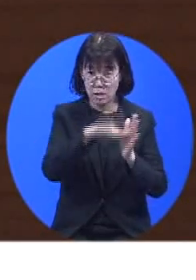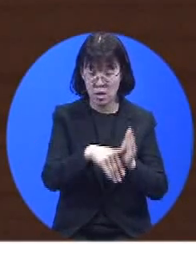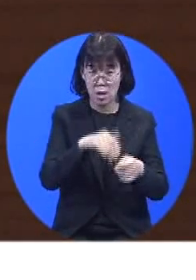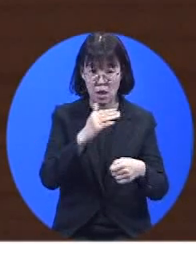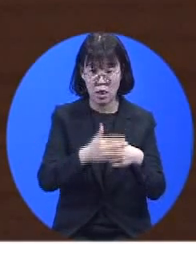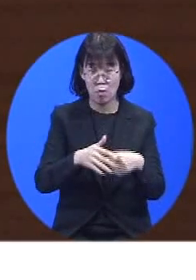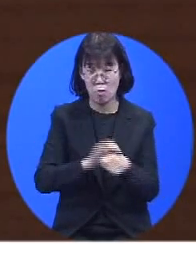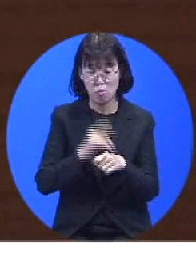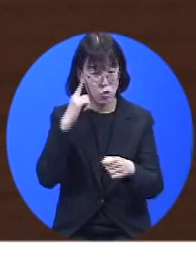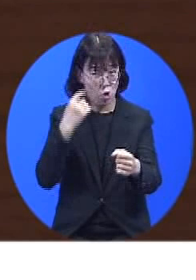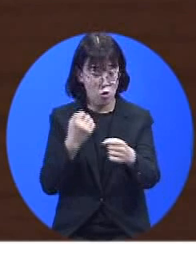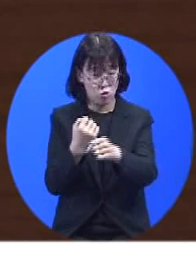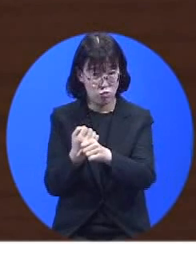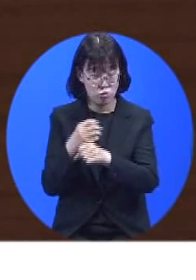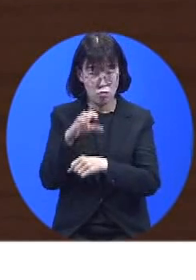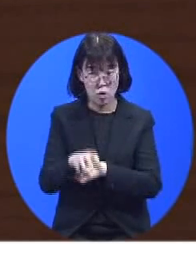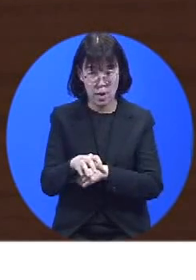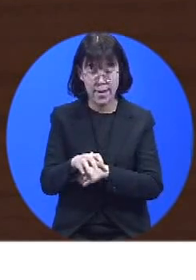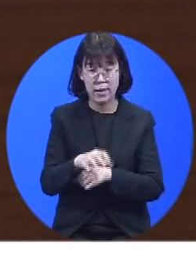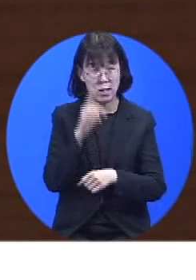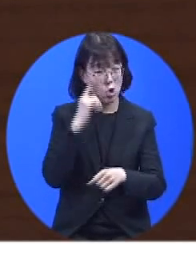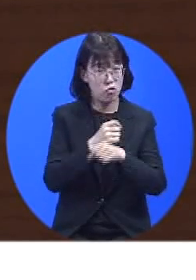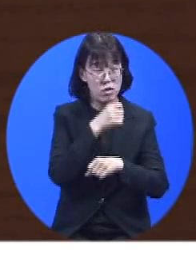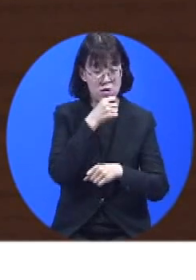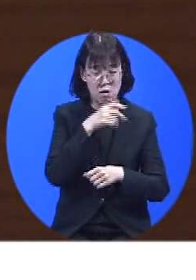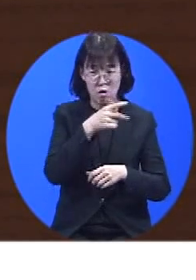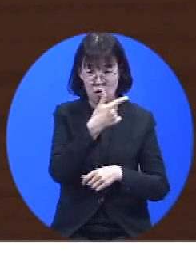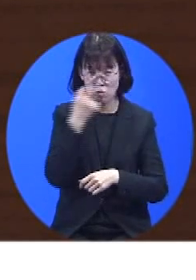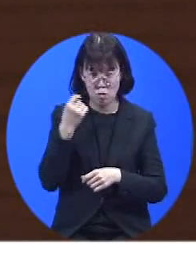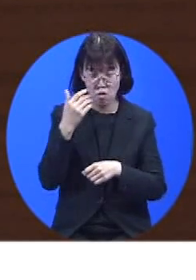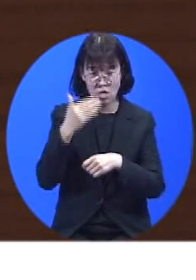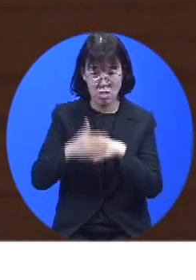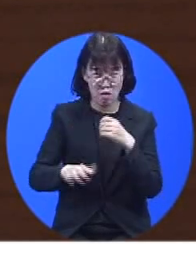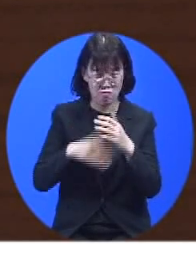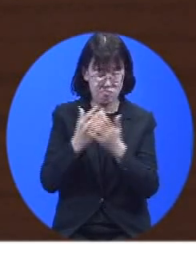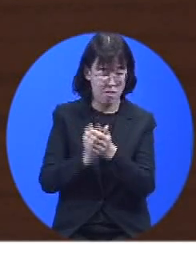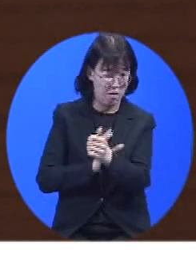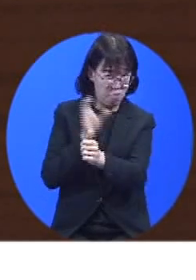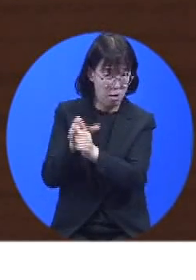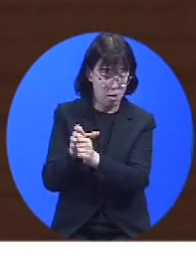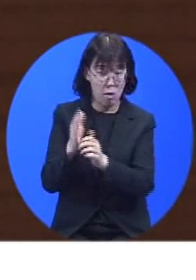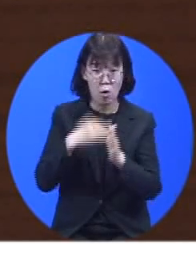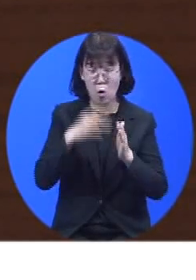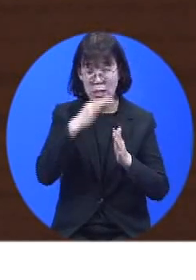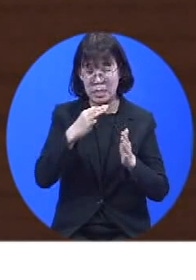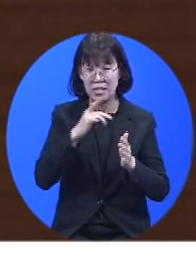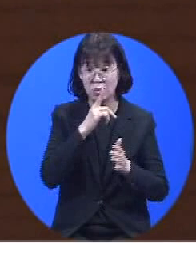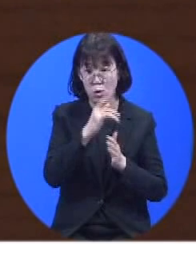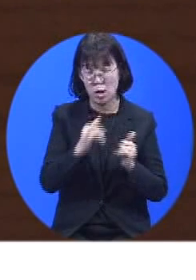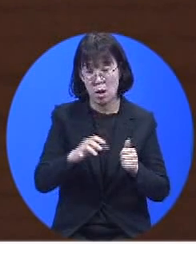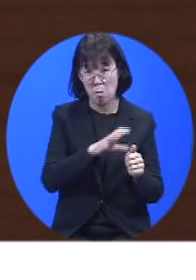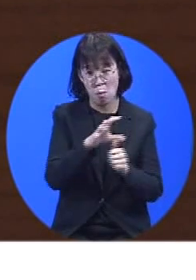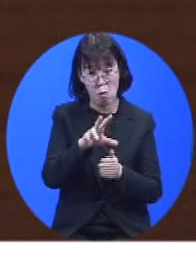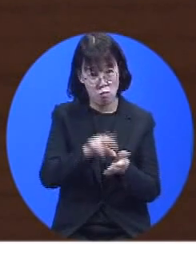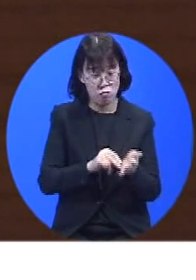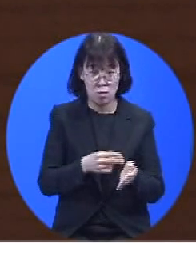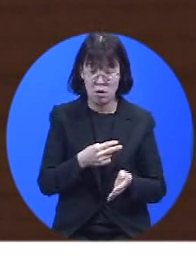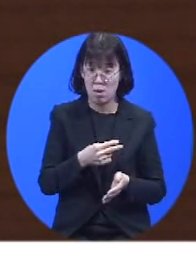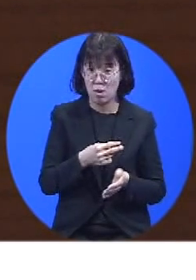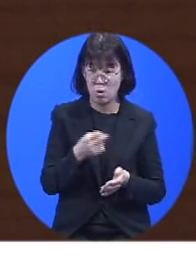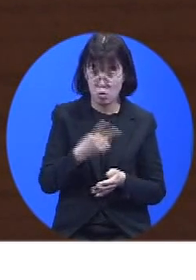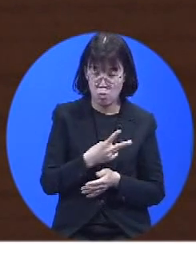경북 연구원은 연구 실적 부족, 대구 편중 문제, 그리고 공익 신고자 보호 규정 부재, 성과급 지급